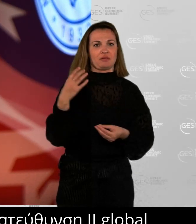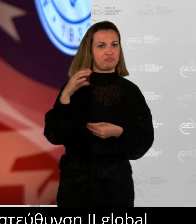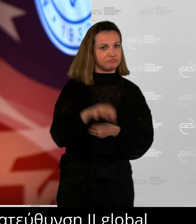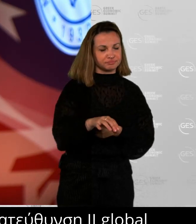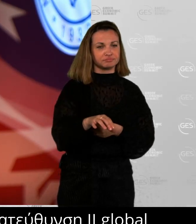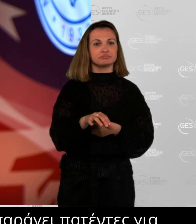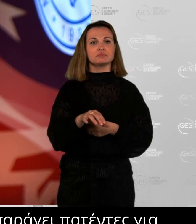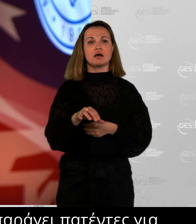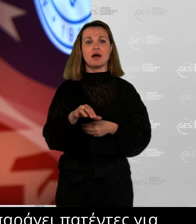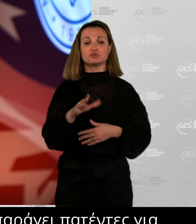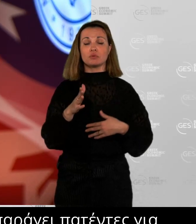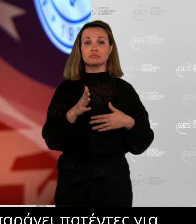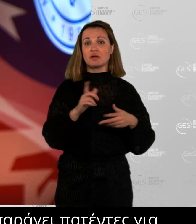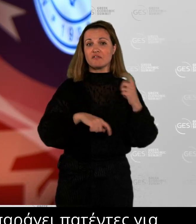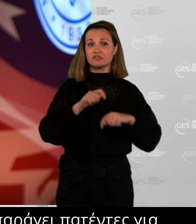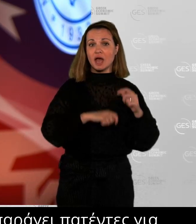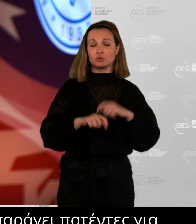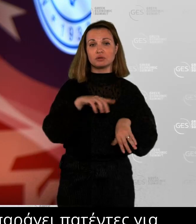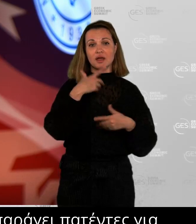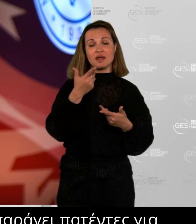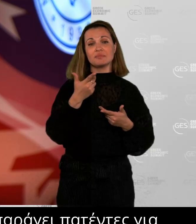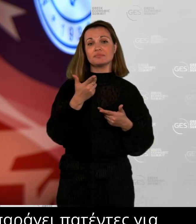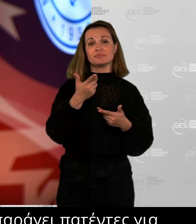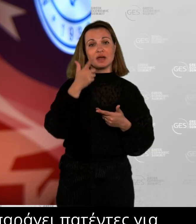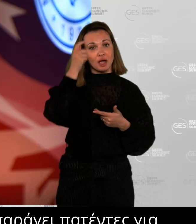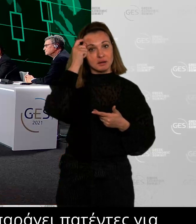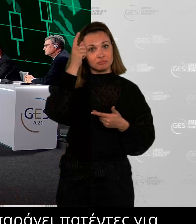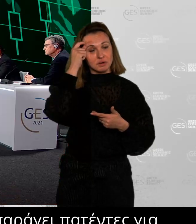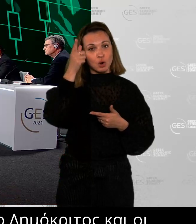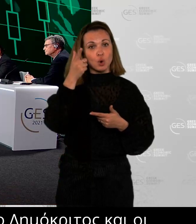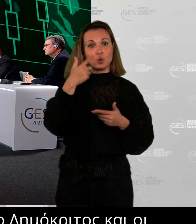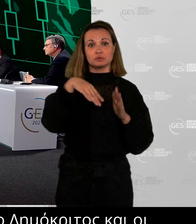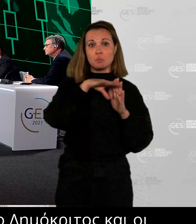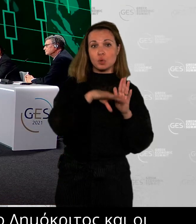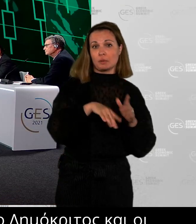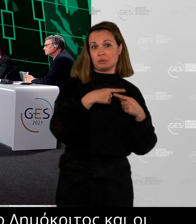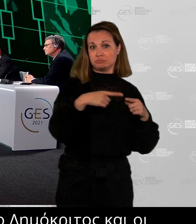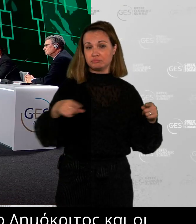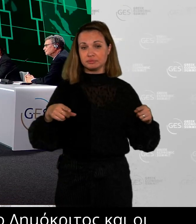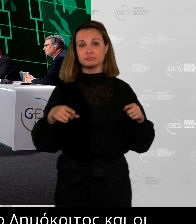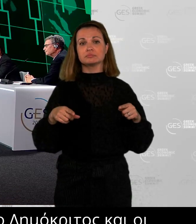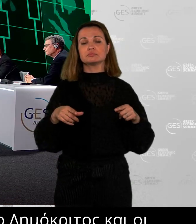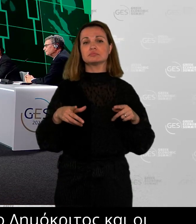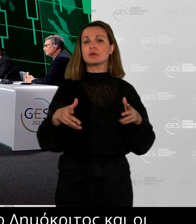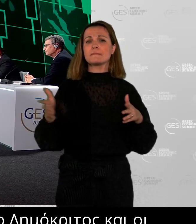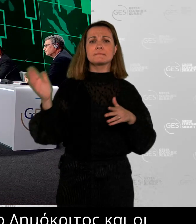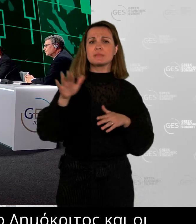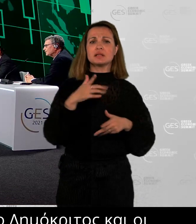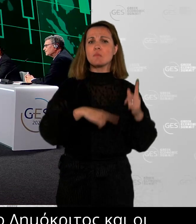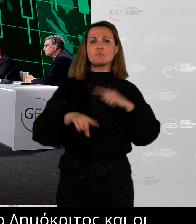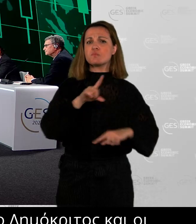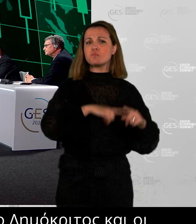υποφελούνται και ο Δημόκριτος και οι ερευνητές. Διανοητική ιδιοκτησία που είναι ιδιοκτησία του ελληνικού δημοσίου, είναι